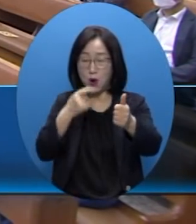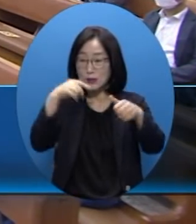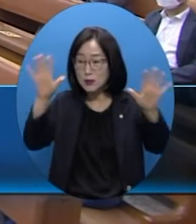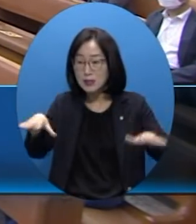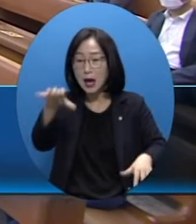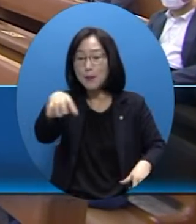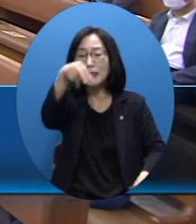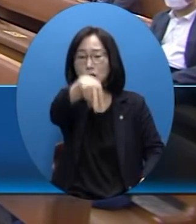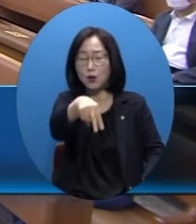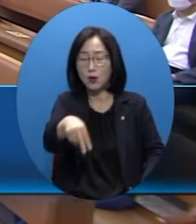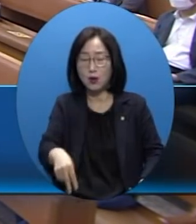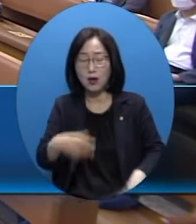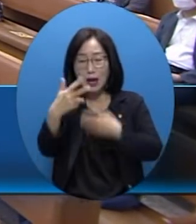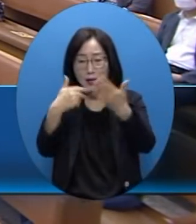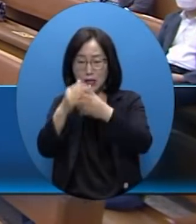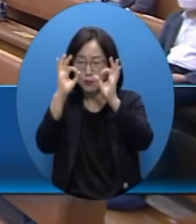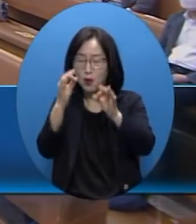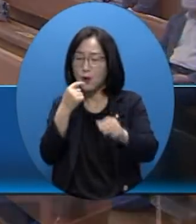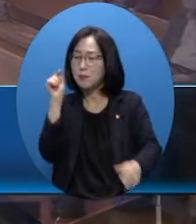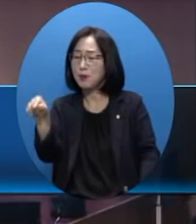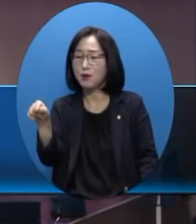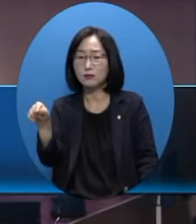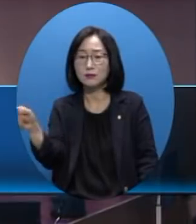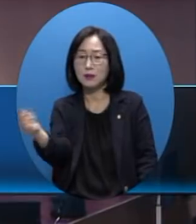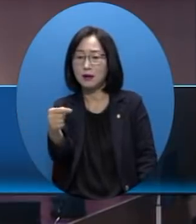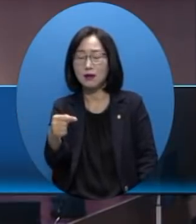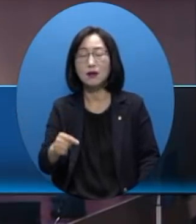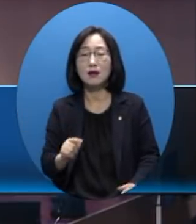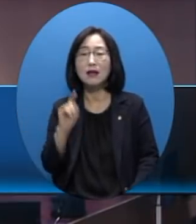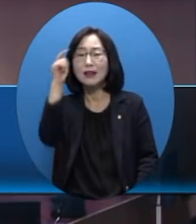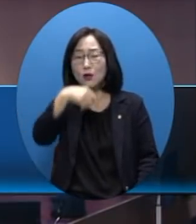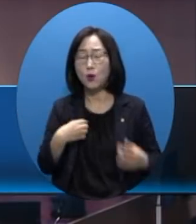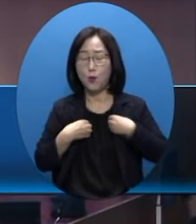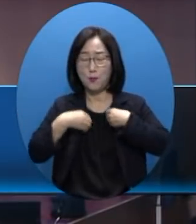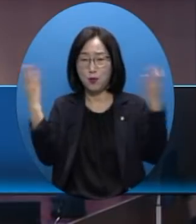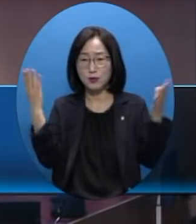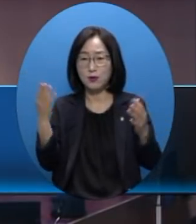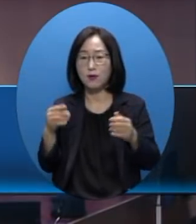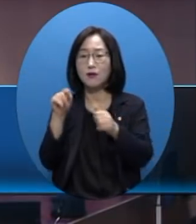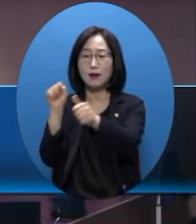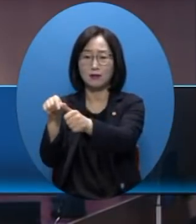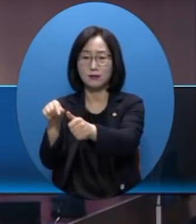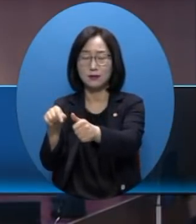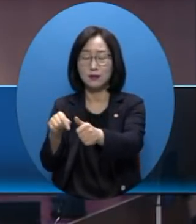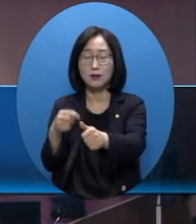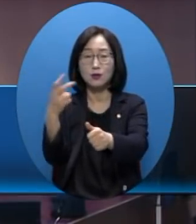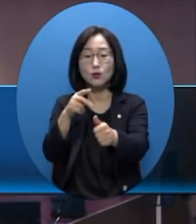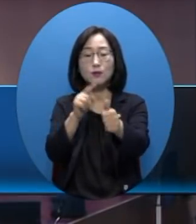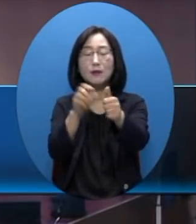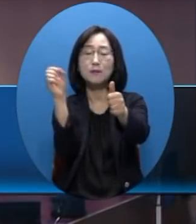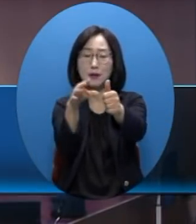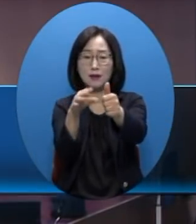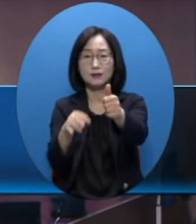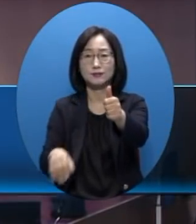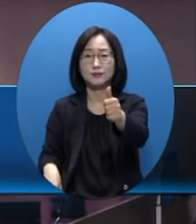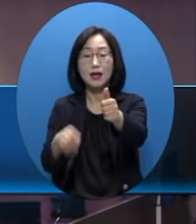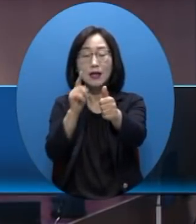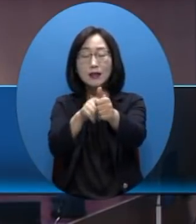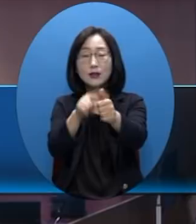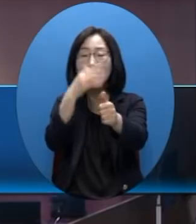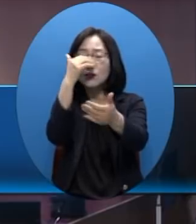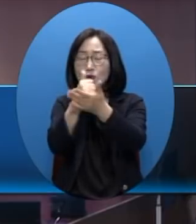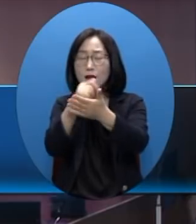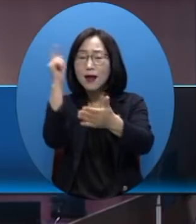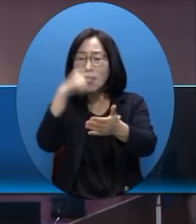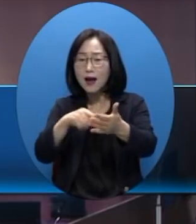있는지라 야훼께서 자기 앞에 선자들에게 명령하사 그 더러운 옷을 벗기라 하시고 또 여호수아에게 이르시되 내가 내